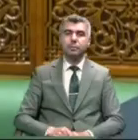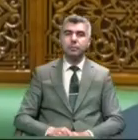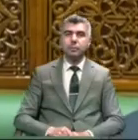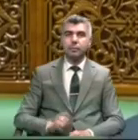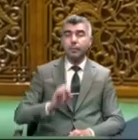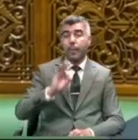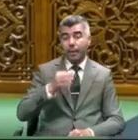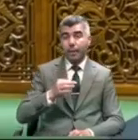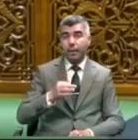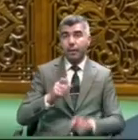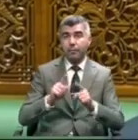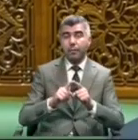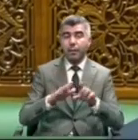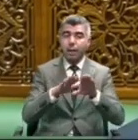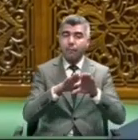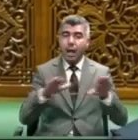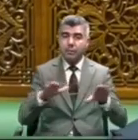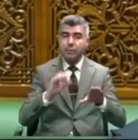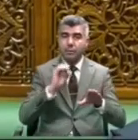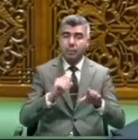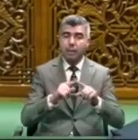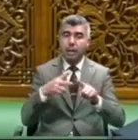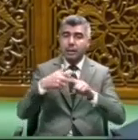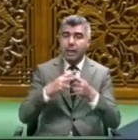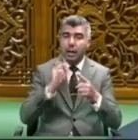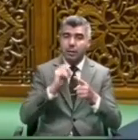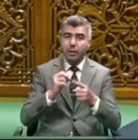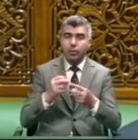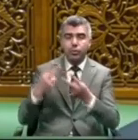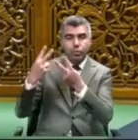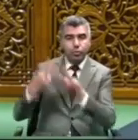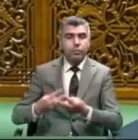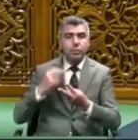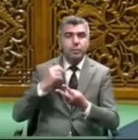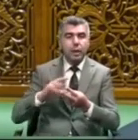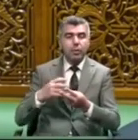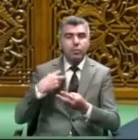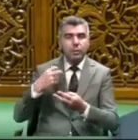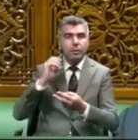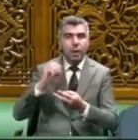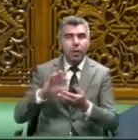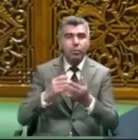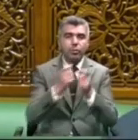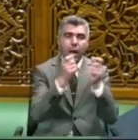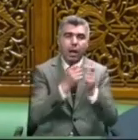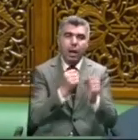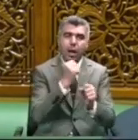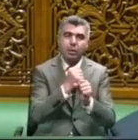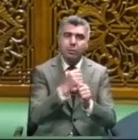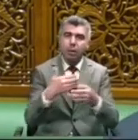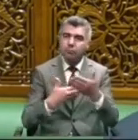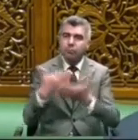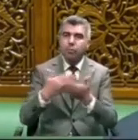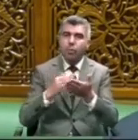ان العقار الصناعي يلعب دورا اساسيا في جذب الاستثمار الذي يساهم في خلق فرص الشغل واستقطاب